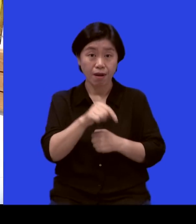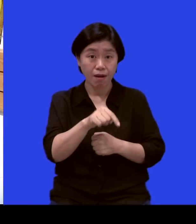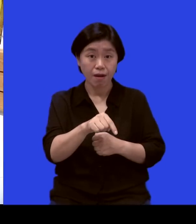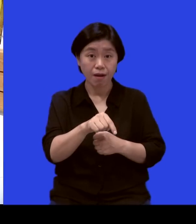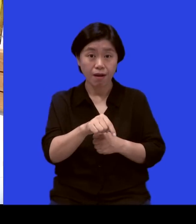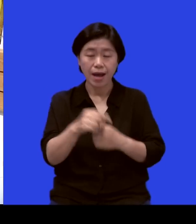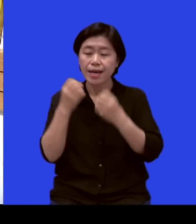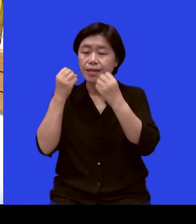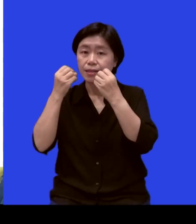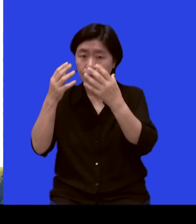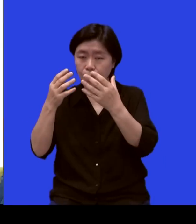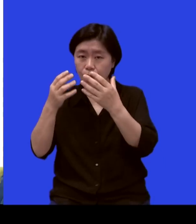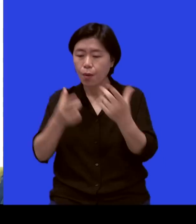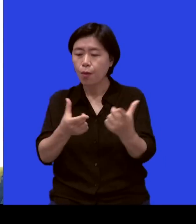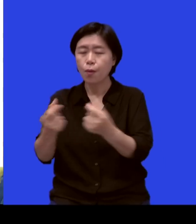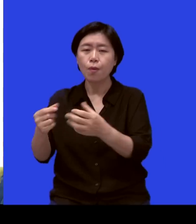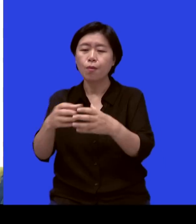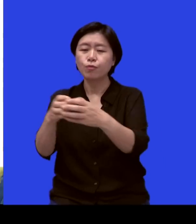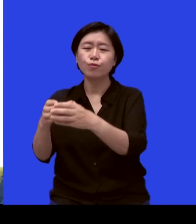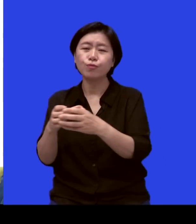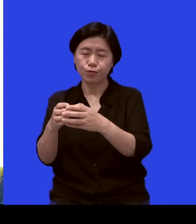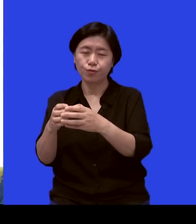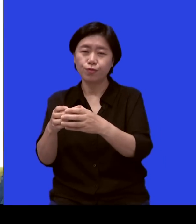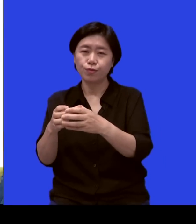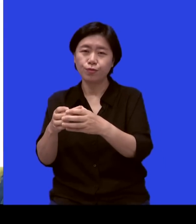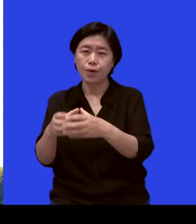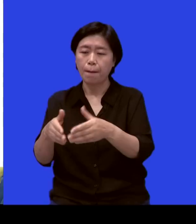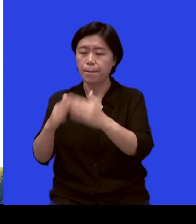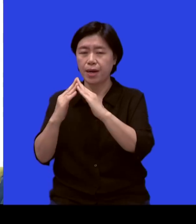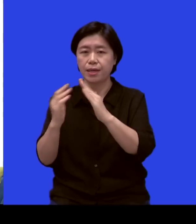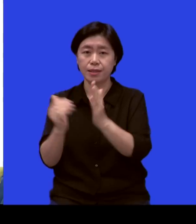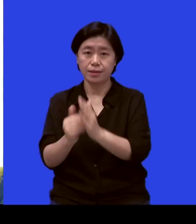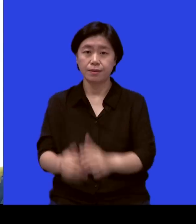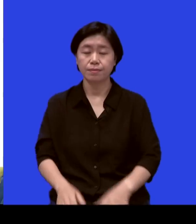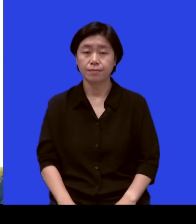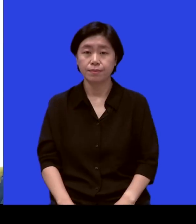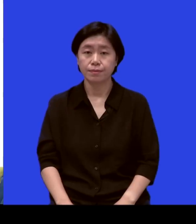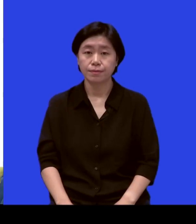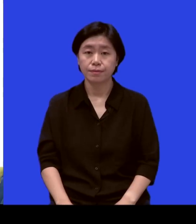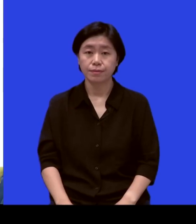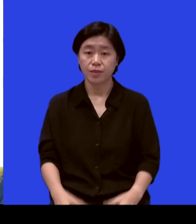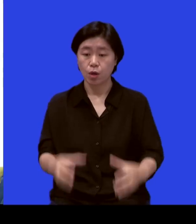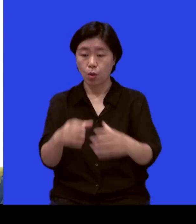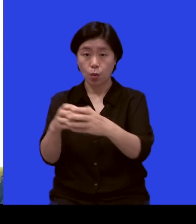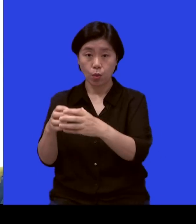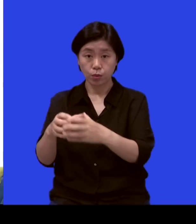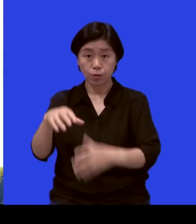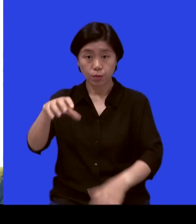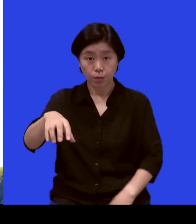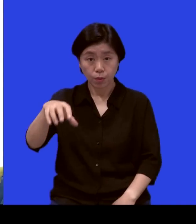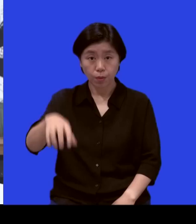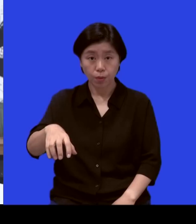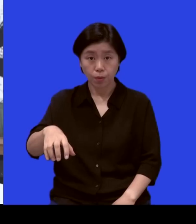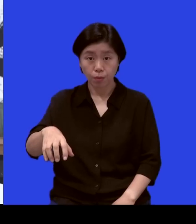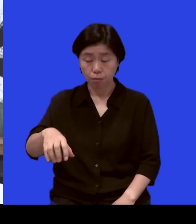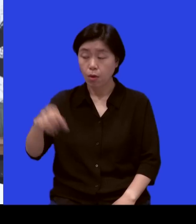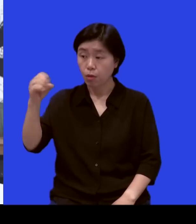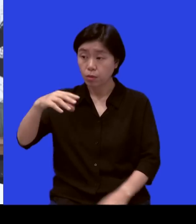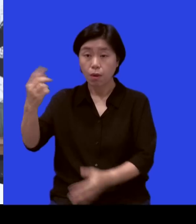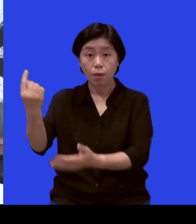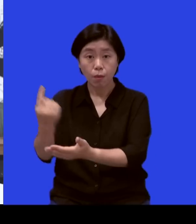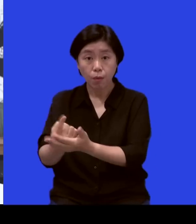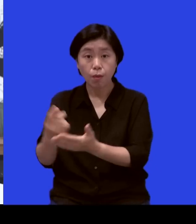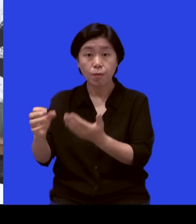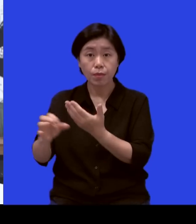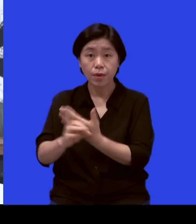거예요. 그때 당시는 오기만 해도 하루에 10,000원씩 주겠다.